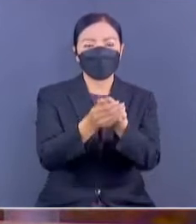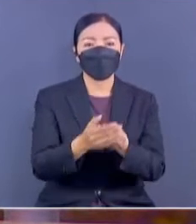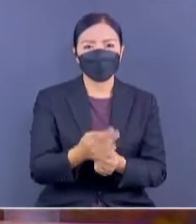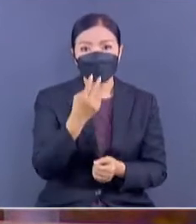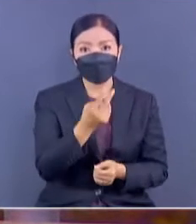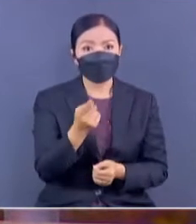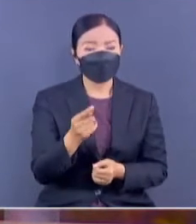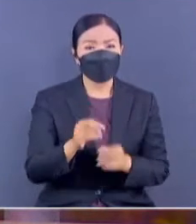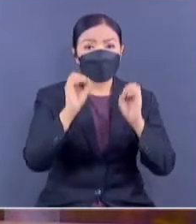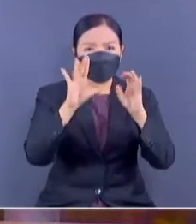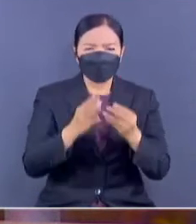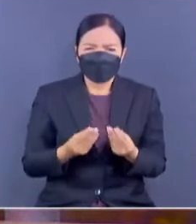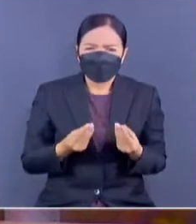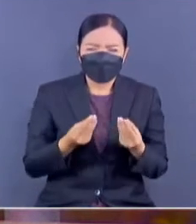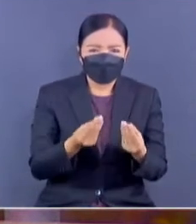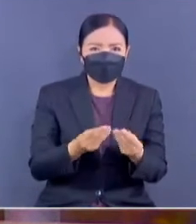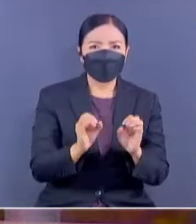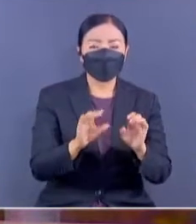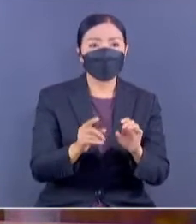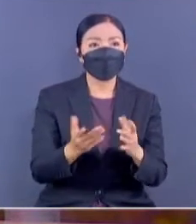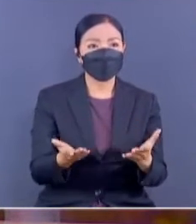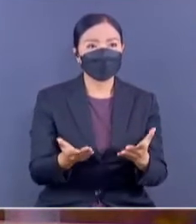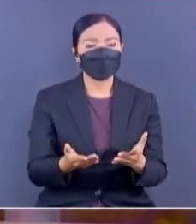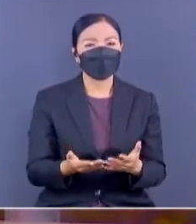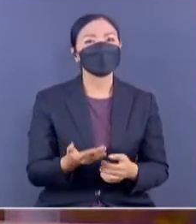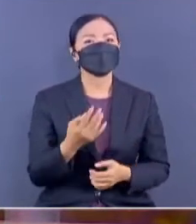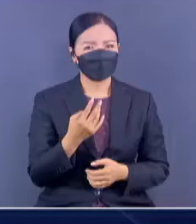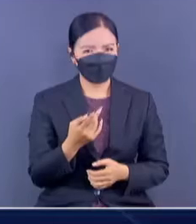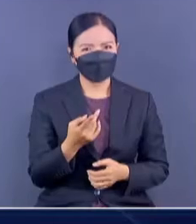ไปดูกันครับว่าถ้าครูทุ่มเทขนาดนี้ควรจะลงสนามเลยหรือ